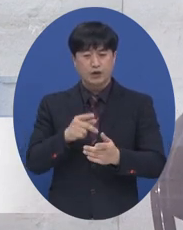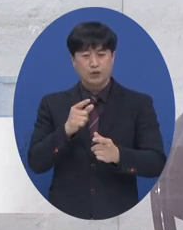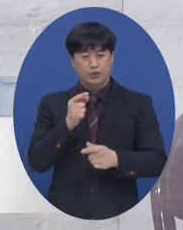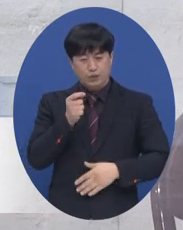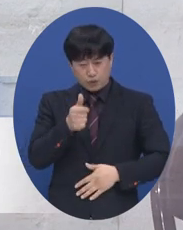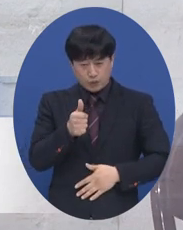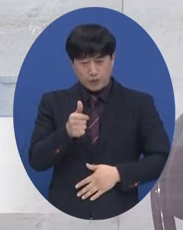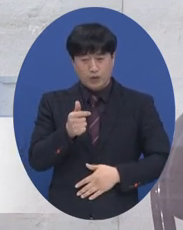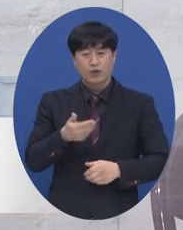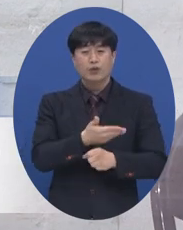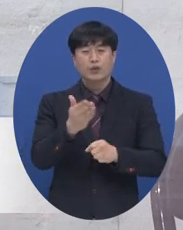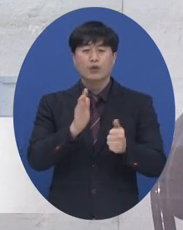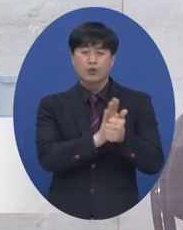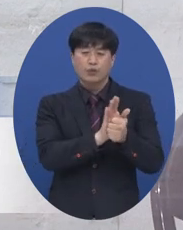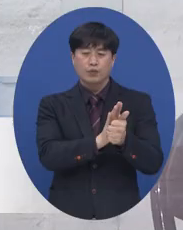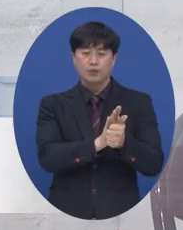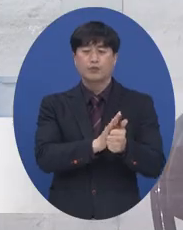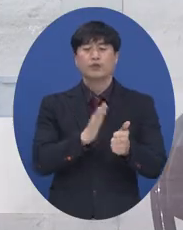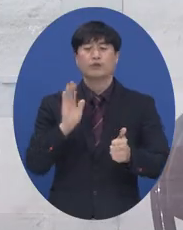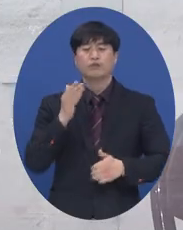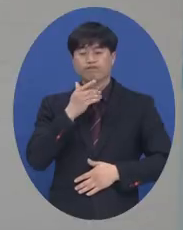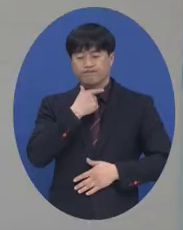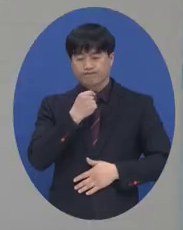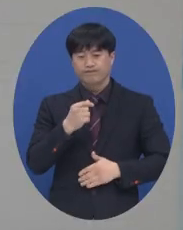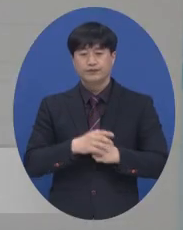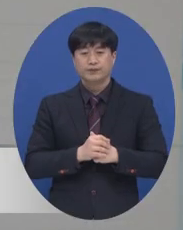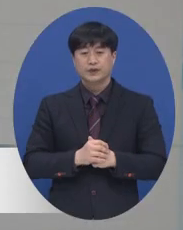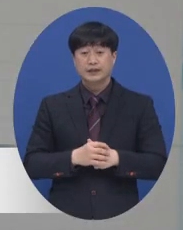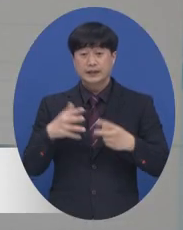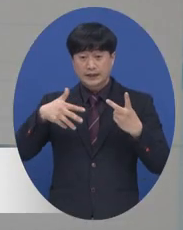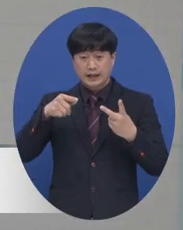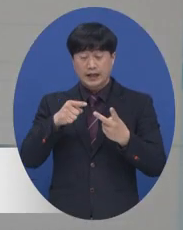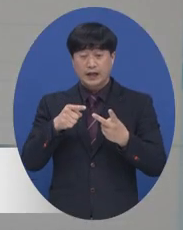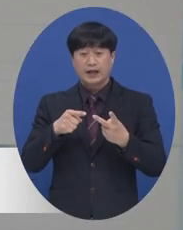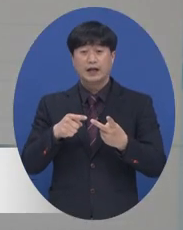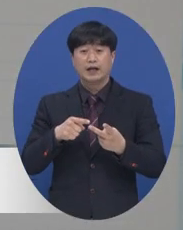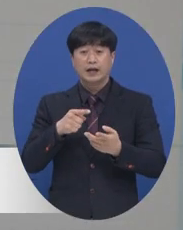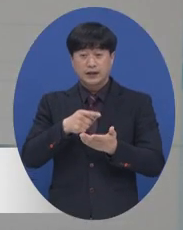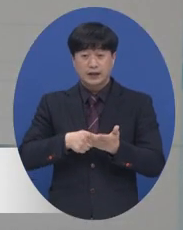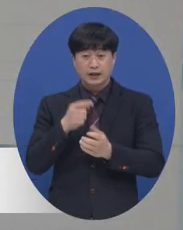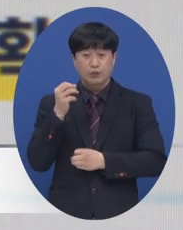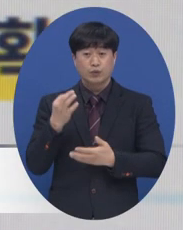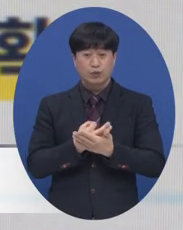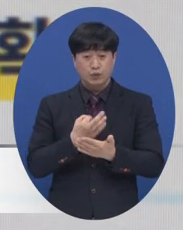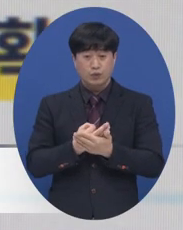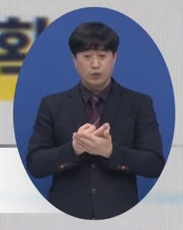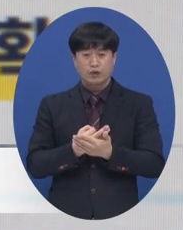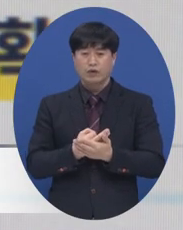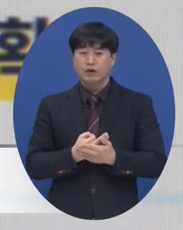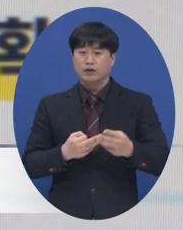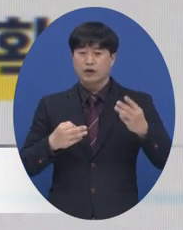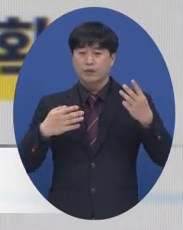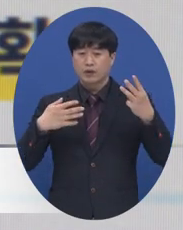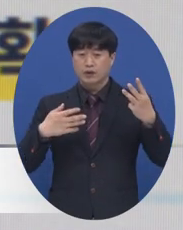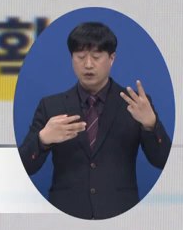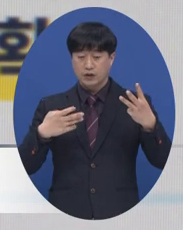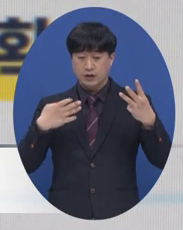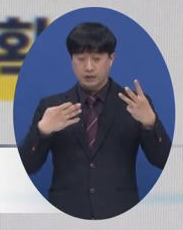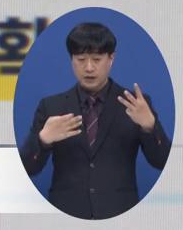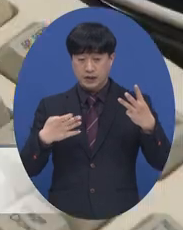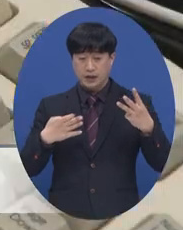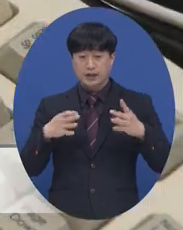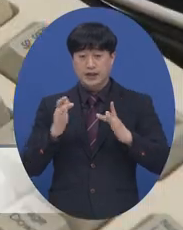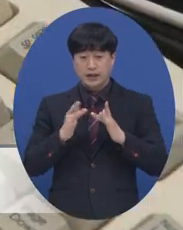상황에서 조금이나마 여러분께 도움이 되면 좋겠습니다 2차 경기도 재난 기분 소득은 다음달 14일 오후 11시까지